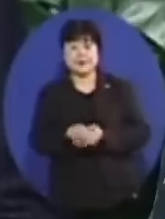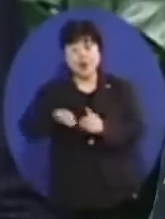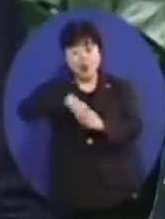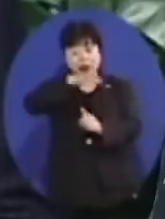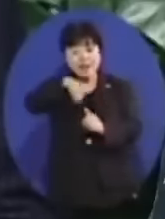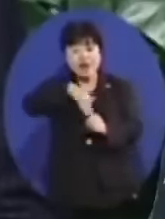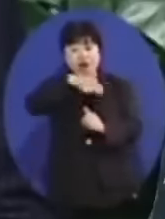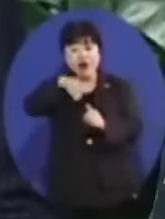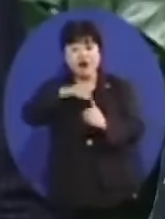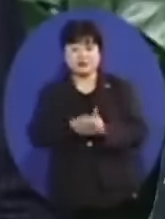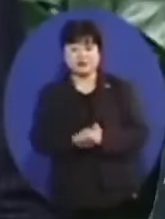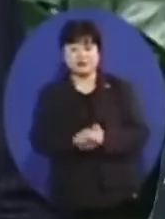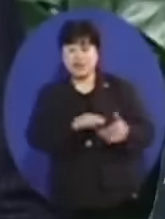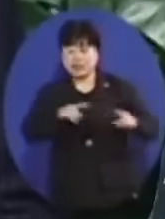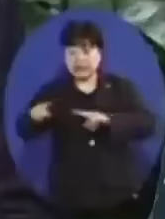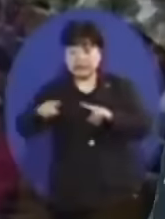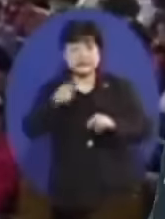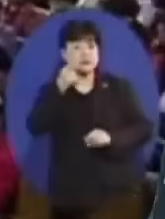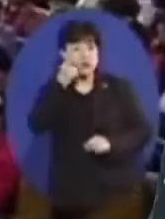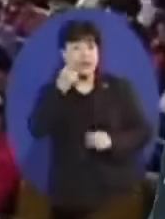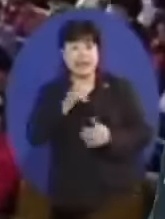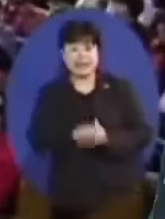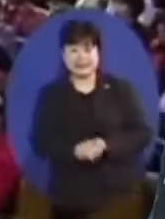환경을 다스릴 수 없습니다.